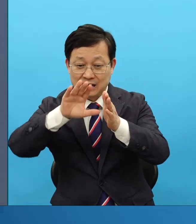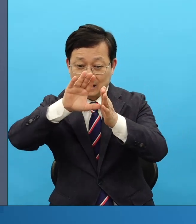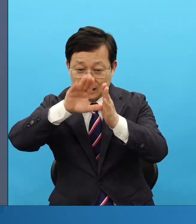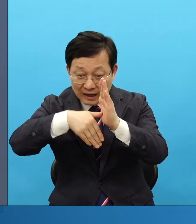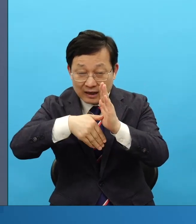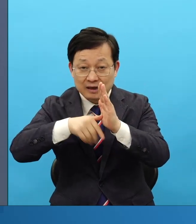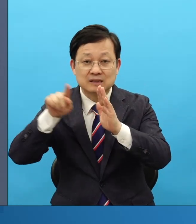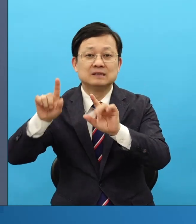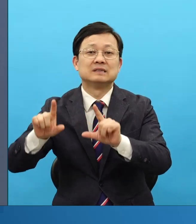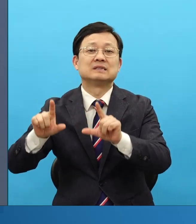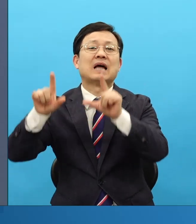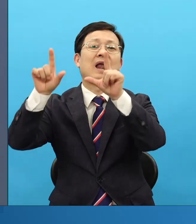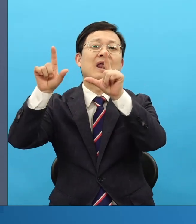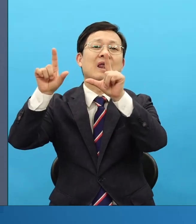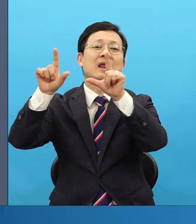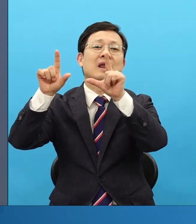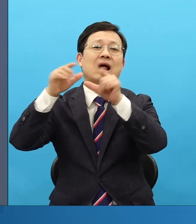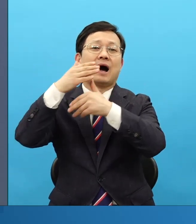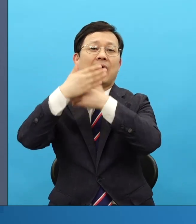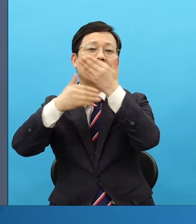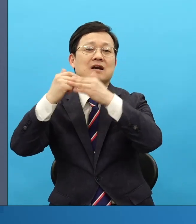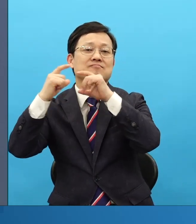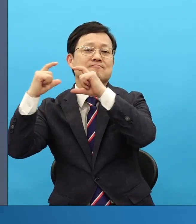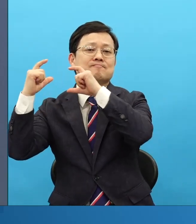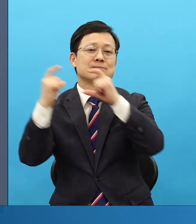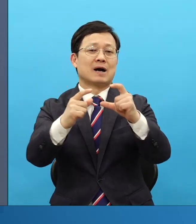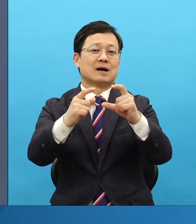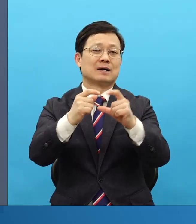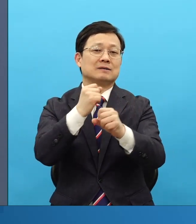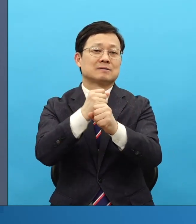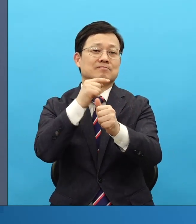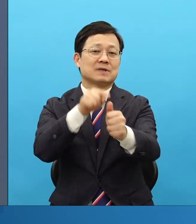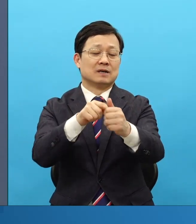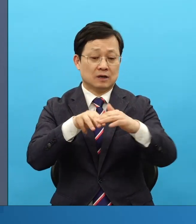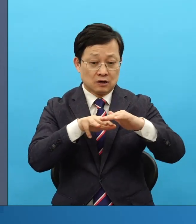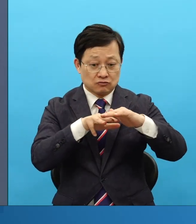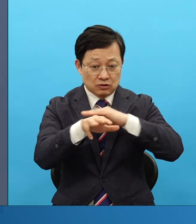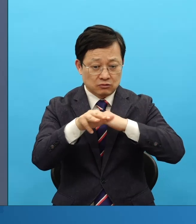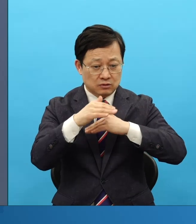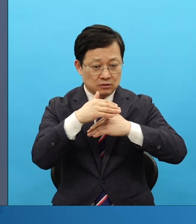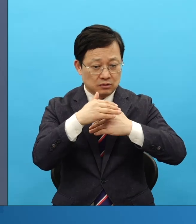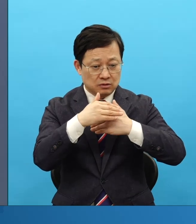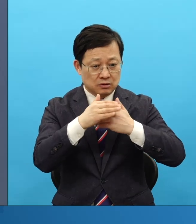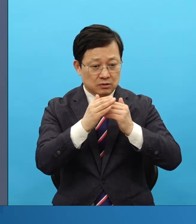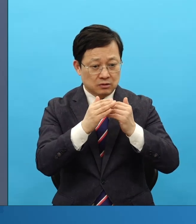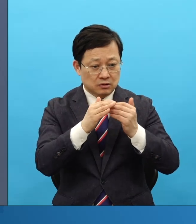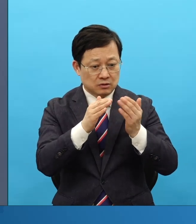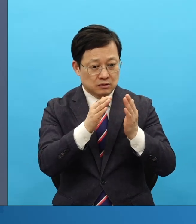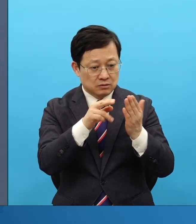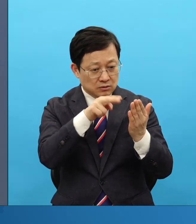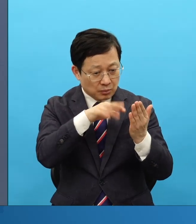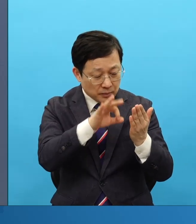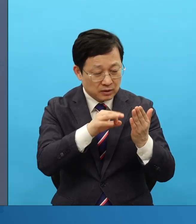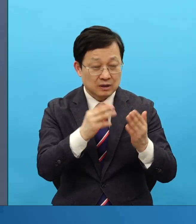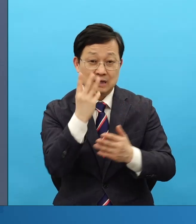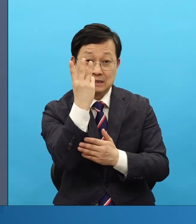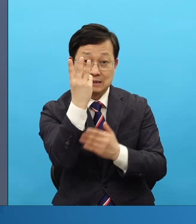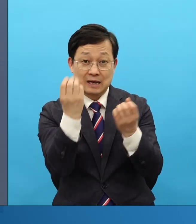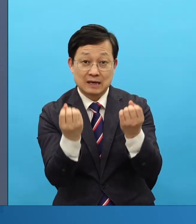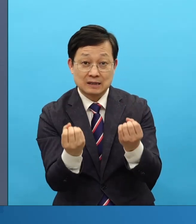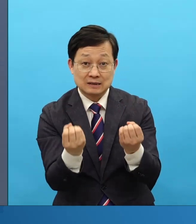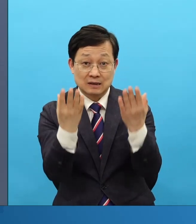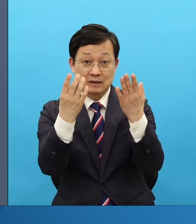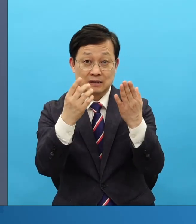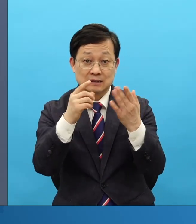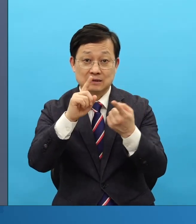of 찾아내야 Exodus. 되겠죠. We have to find this. 출애굽기 23장 14절 19절에 세 절기 나옵니다. We see this in Exodus chapter